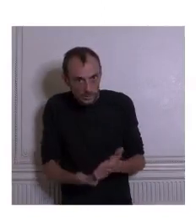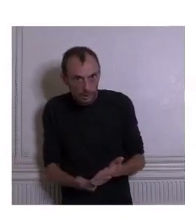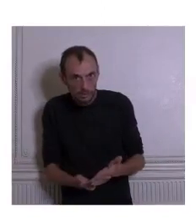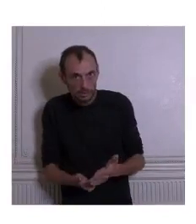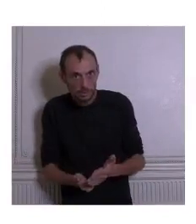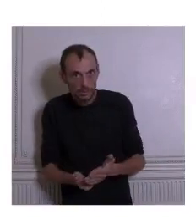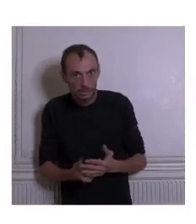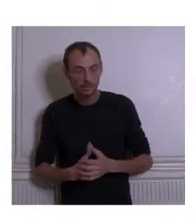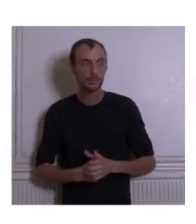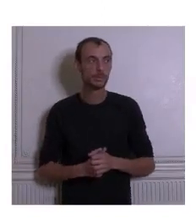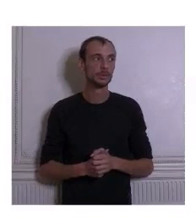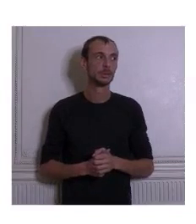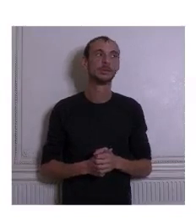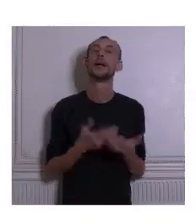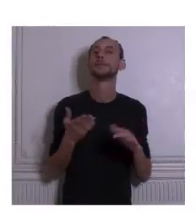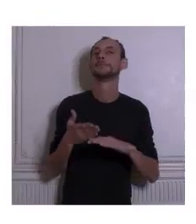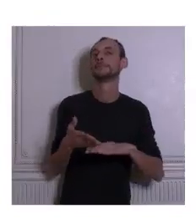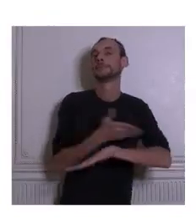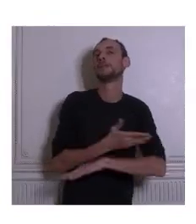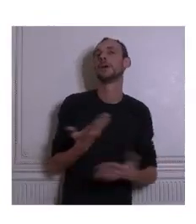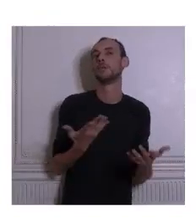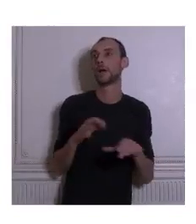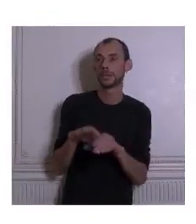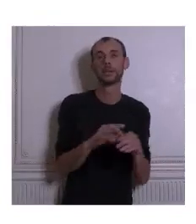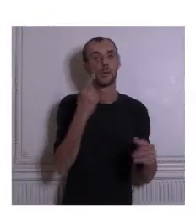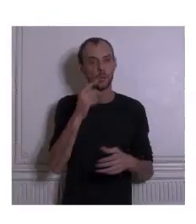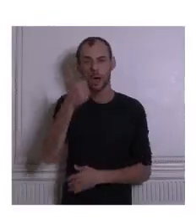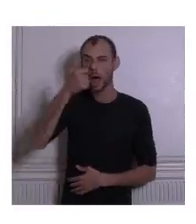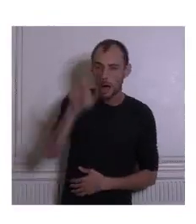à la convention qu'on a signée le 31 décembre 2022.